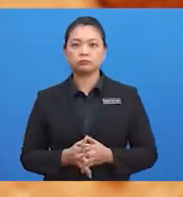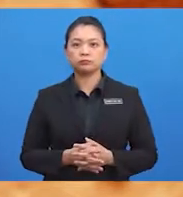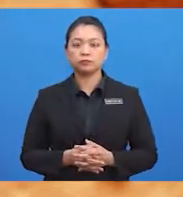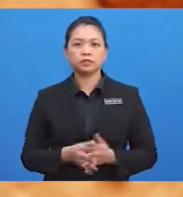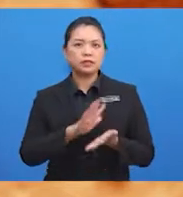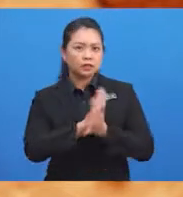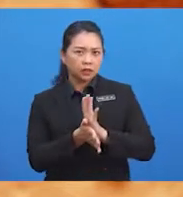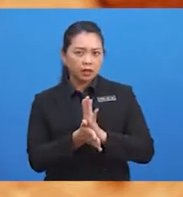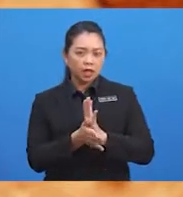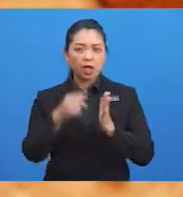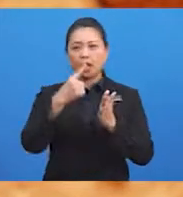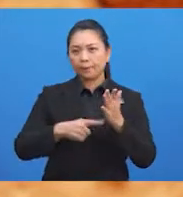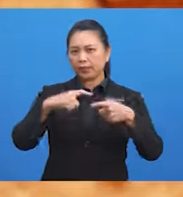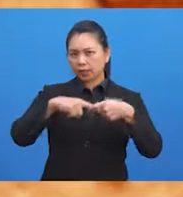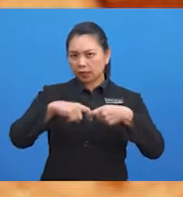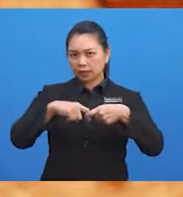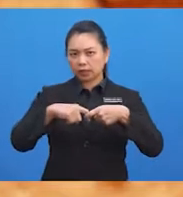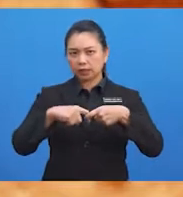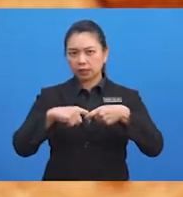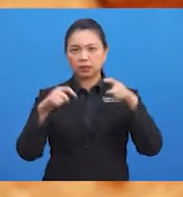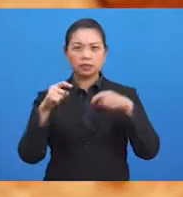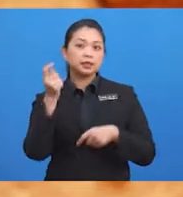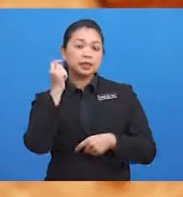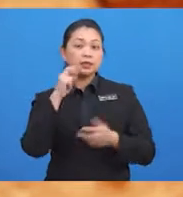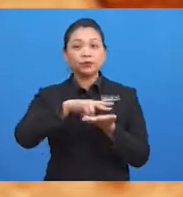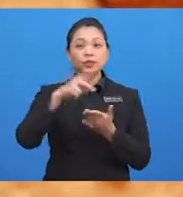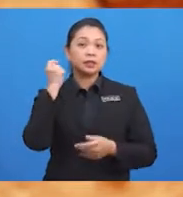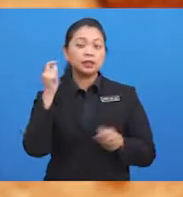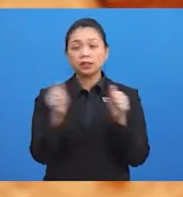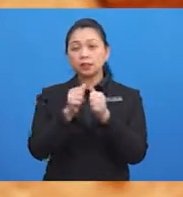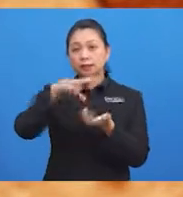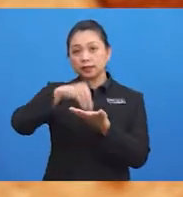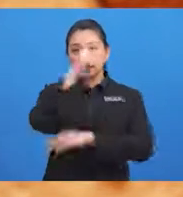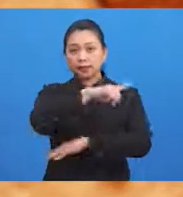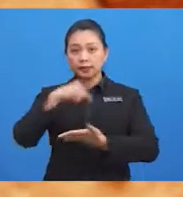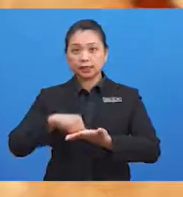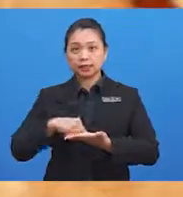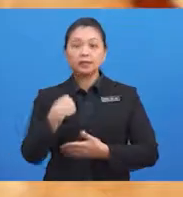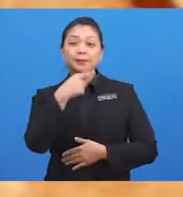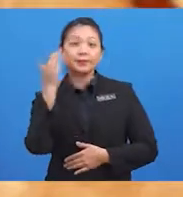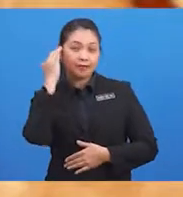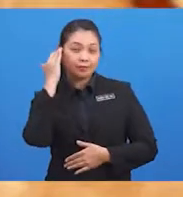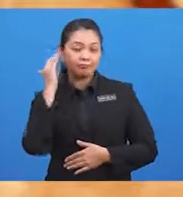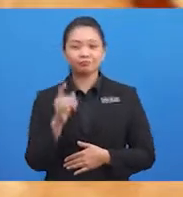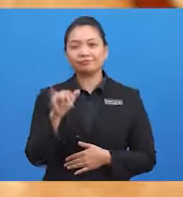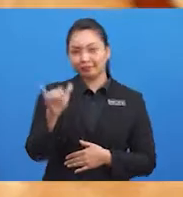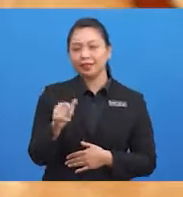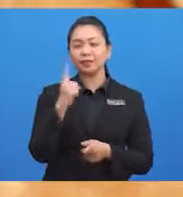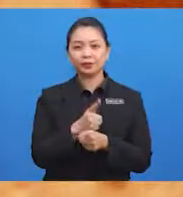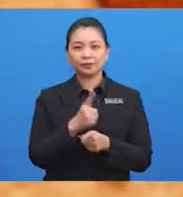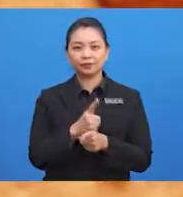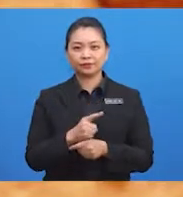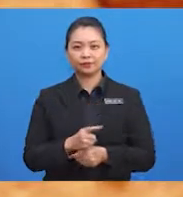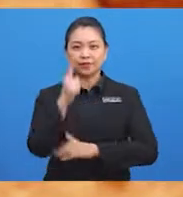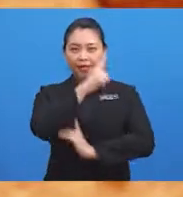apa kaitan video tadi dengan topik pembelajaran kita pada hari ini ada setiap yang tahu iya betul